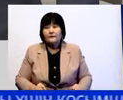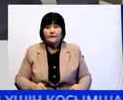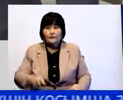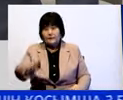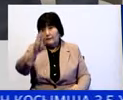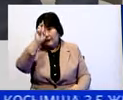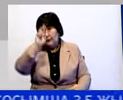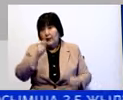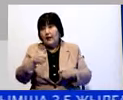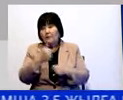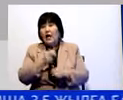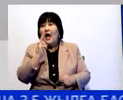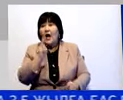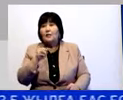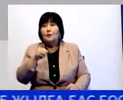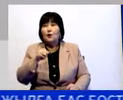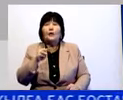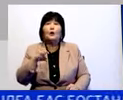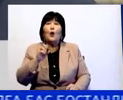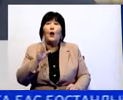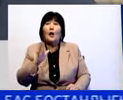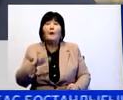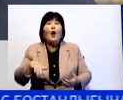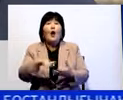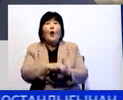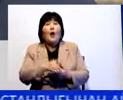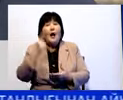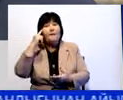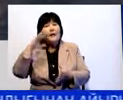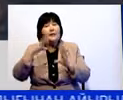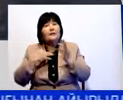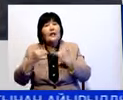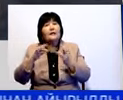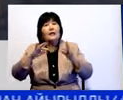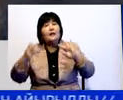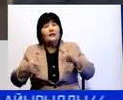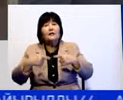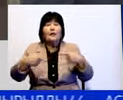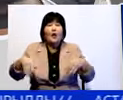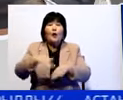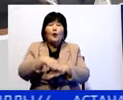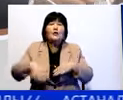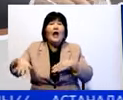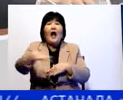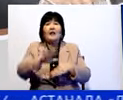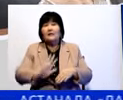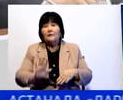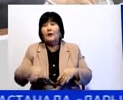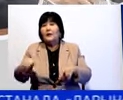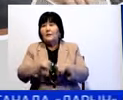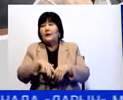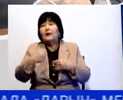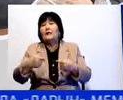Мемлекет басшысы Қасым-Жомарт Кемелұлы Тоқаев қоғамдық пікірталас әлеуметтік желілерде, көшелерде, алаңдарда емес,